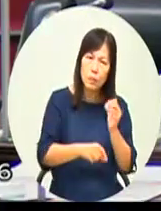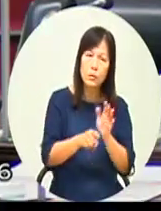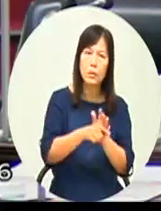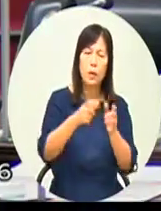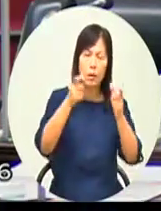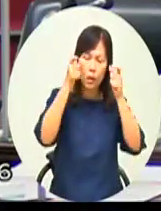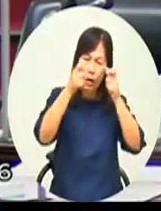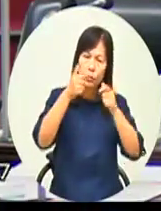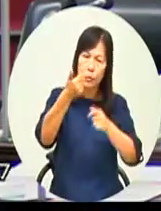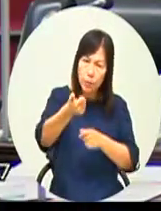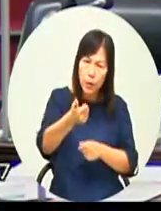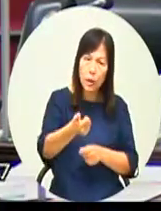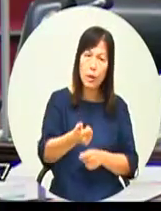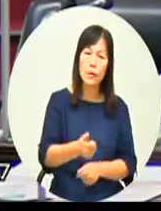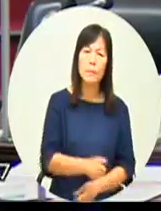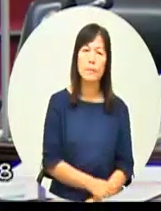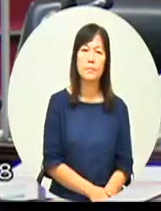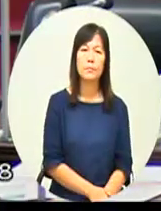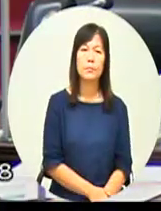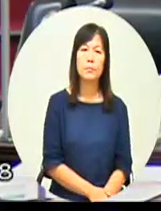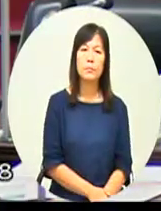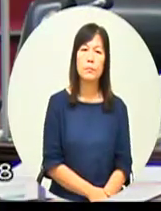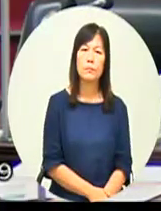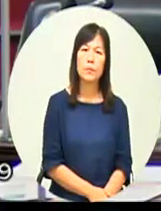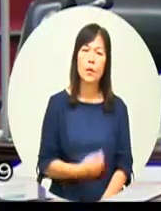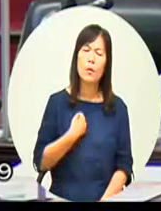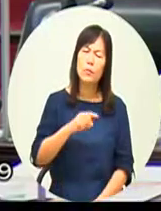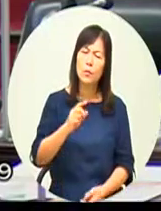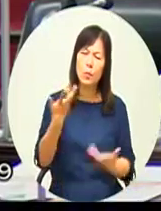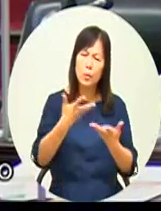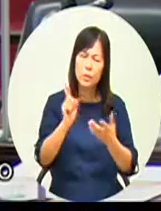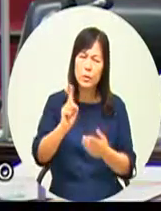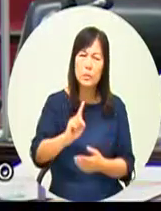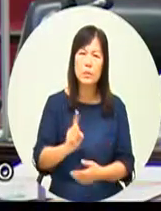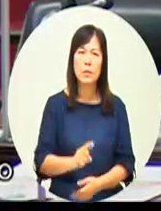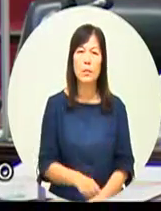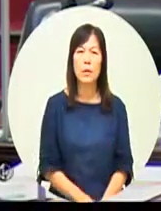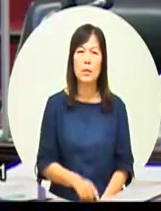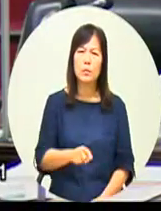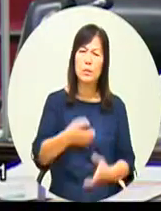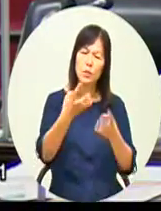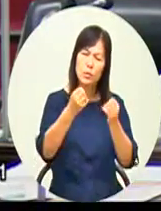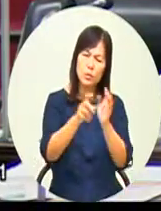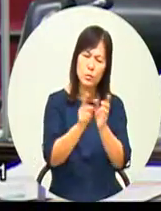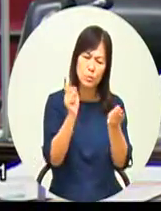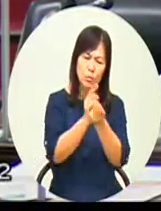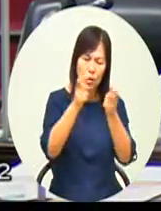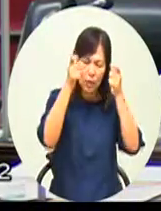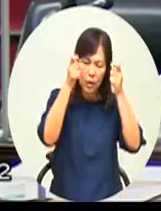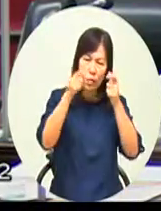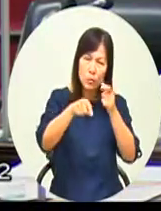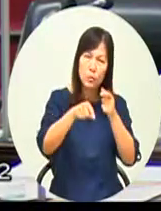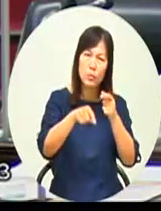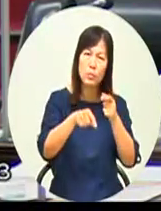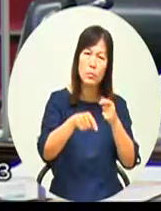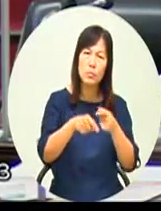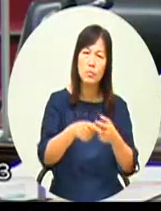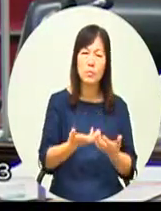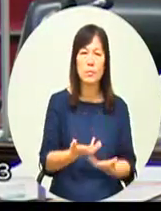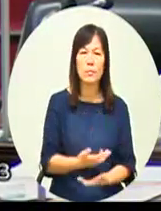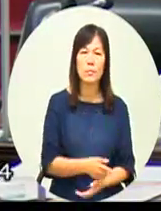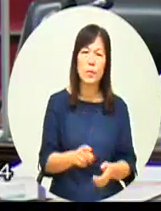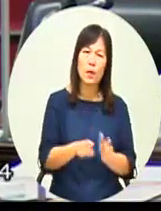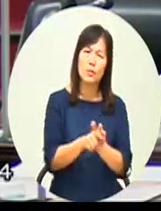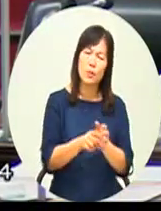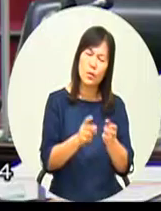优势，我们到底出在什么问题？为什么这些数字都对高雄的这个都